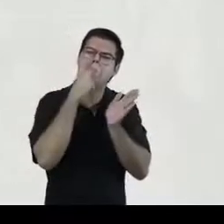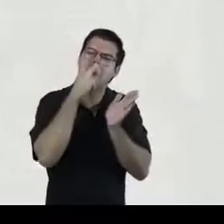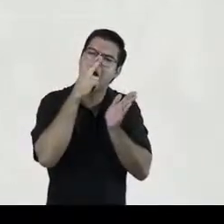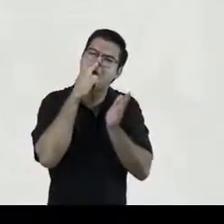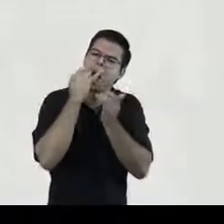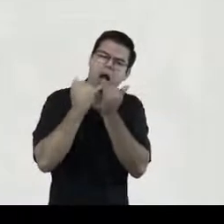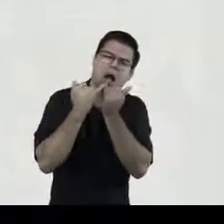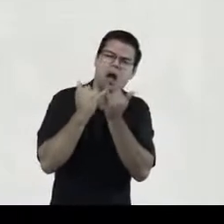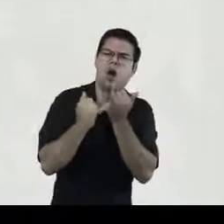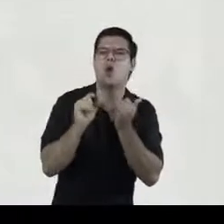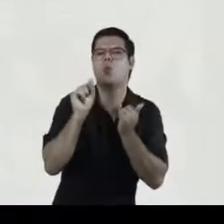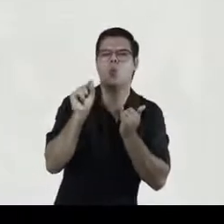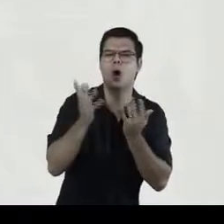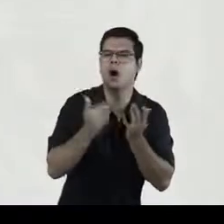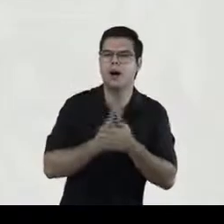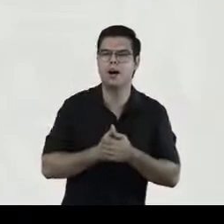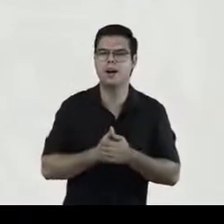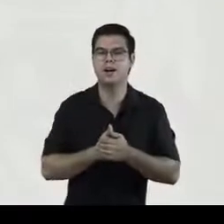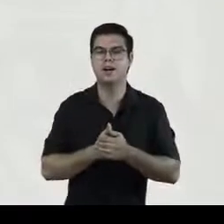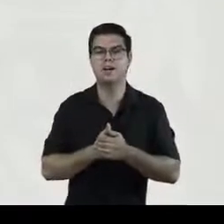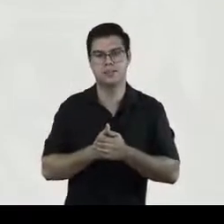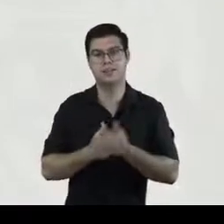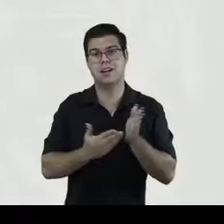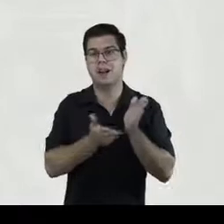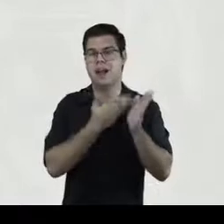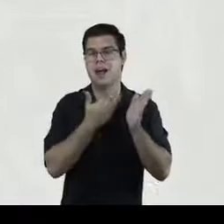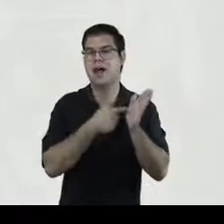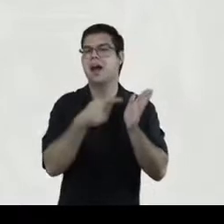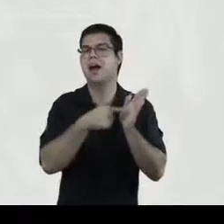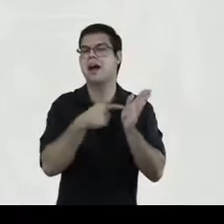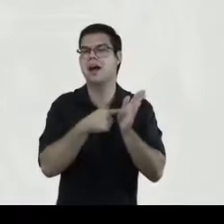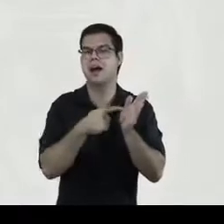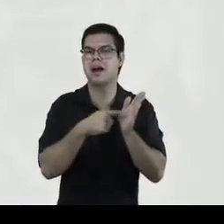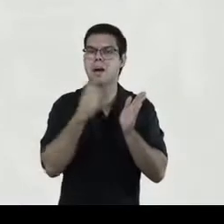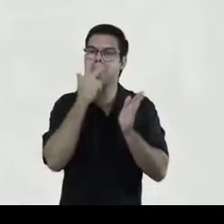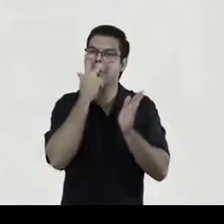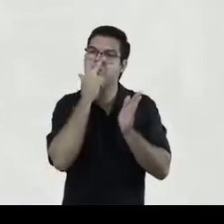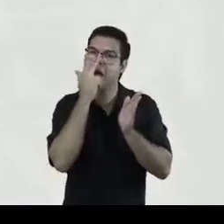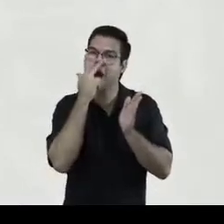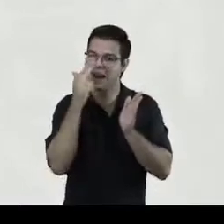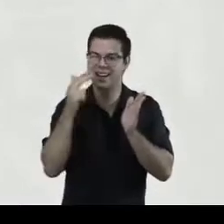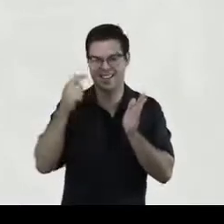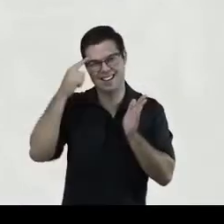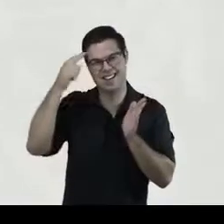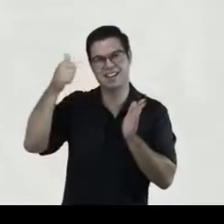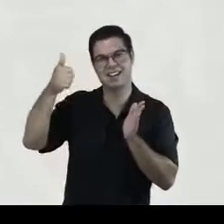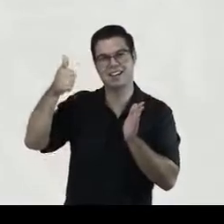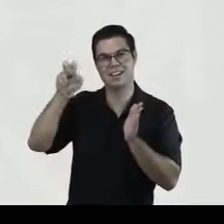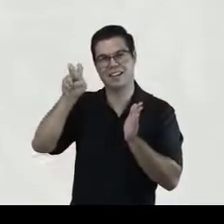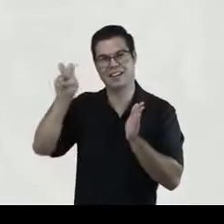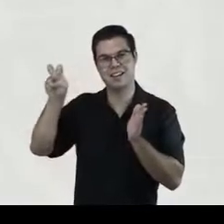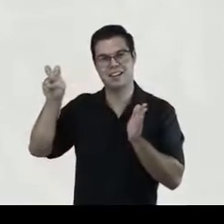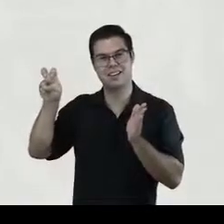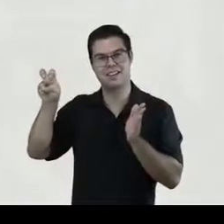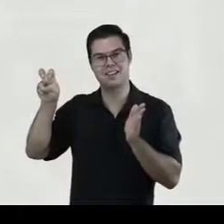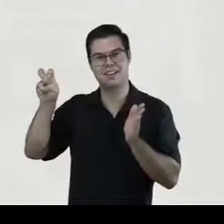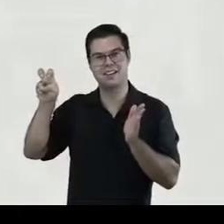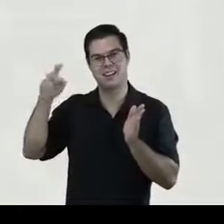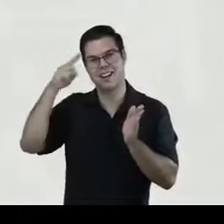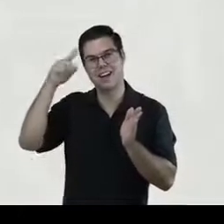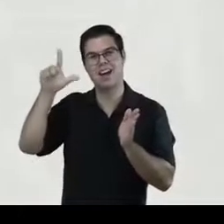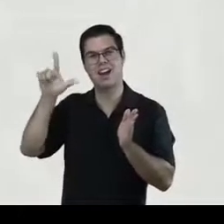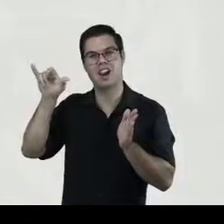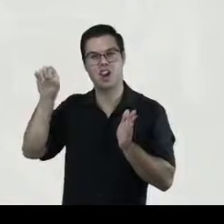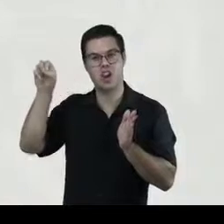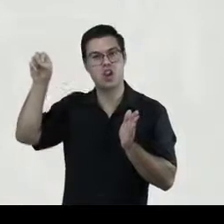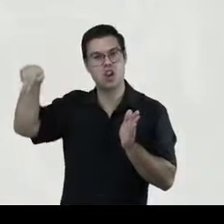exemplaires de l'édition de 1555, sauf celui de Lyon, à travers l'exemplaire de la mazarine. Donc, la page de type que